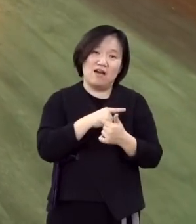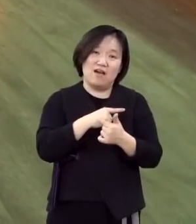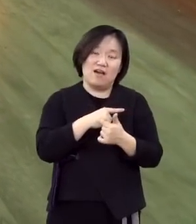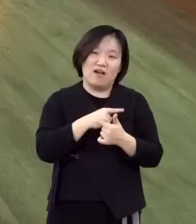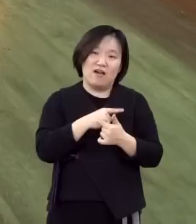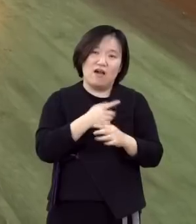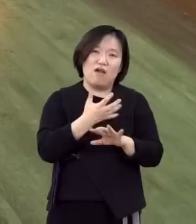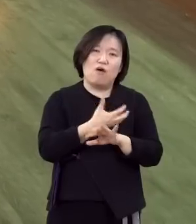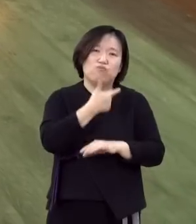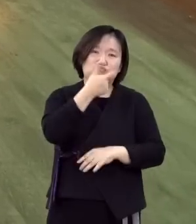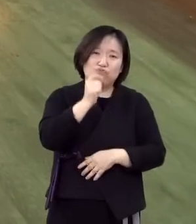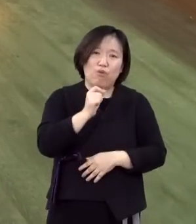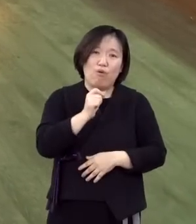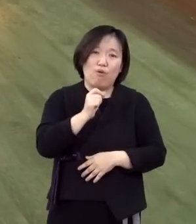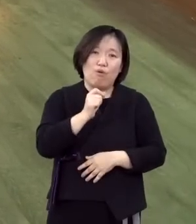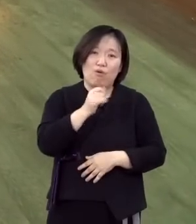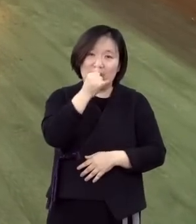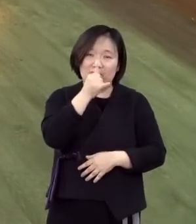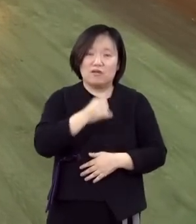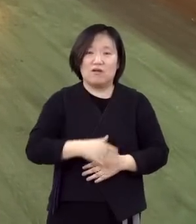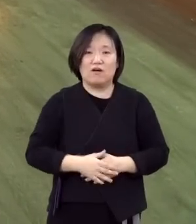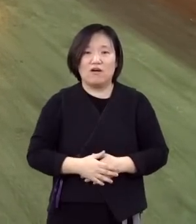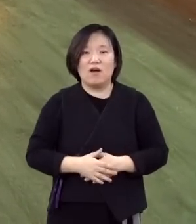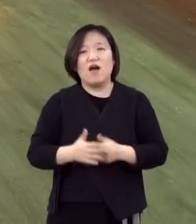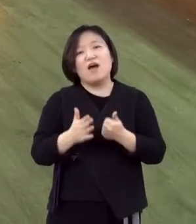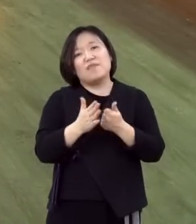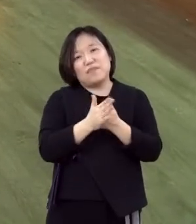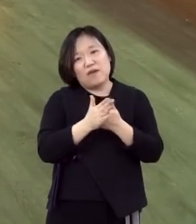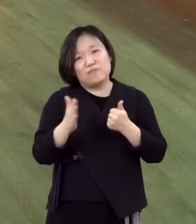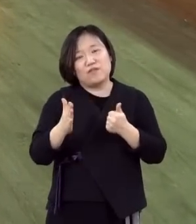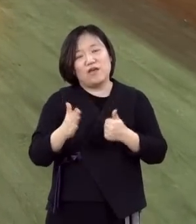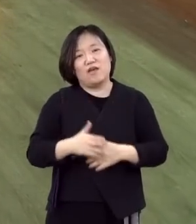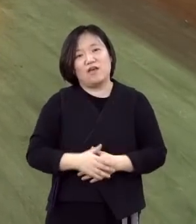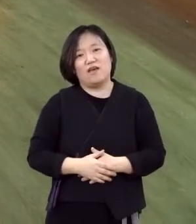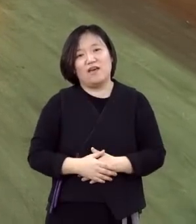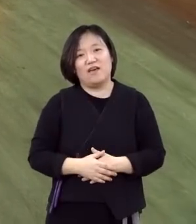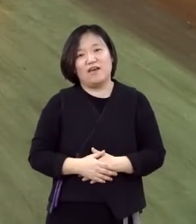않았으며 영양실조에시달렸기때문에,의학적소견으로는